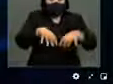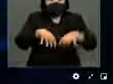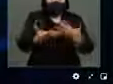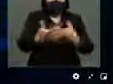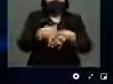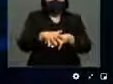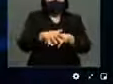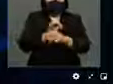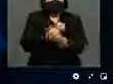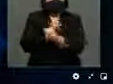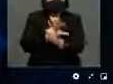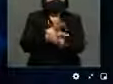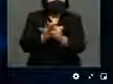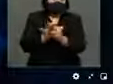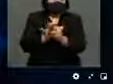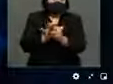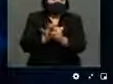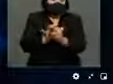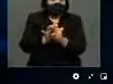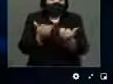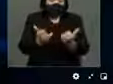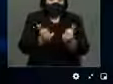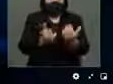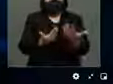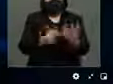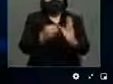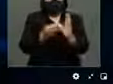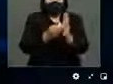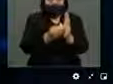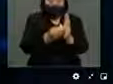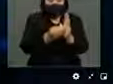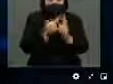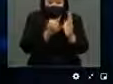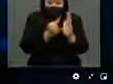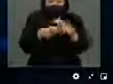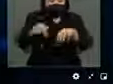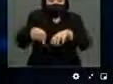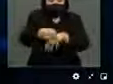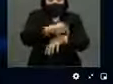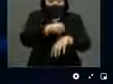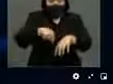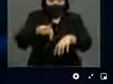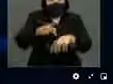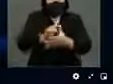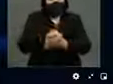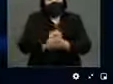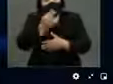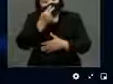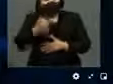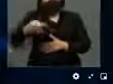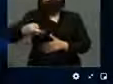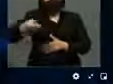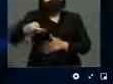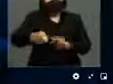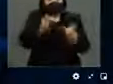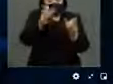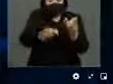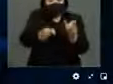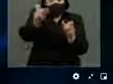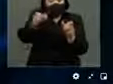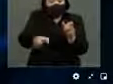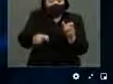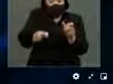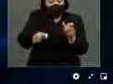ควิด-19 ของกรุงเทพและปริมณฑลนะครับจะเห็นตัวเลขที่ผมขอตามตัวเลขนี้ทุกวันแล้วก็กราบเรียนพี่น้องประชาชน